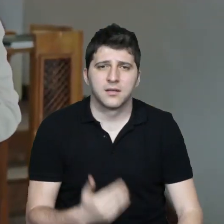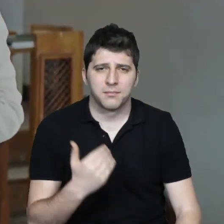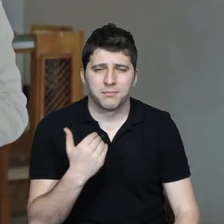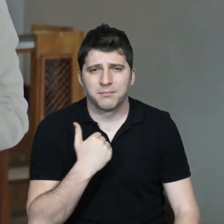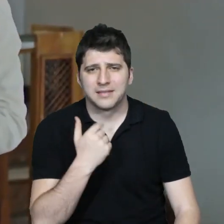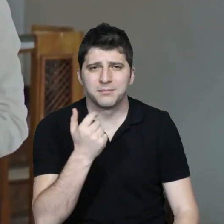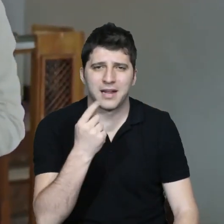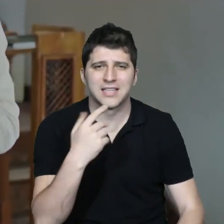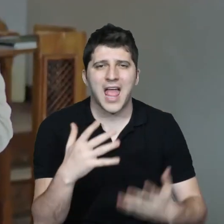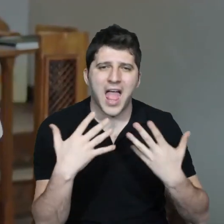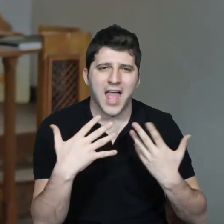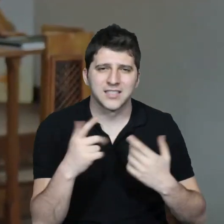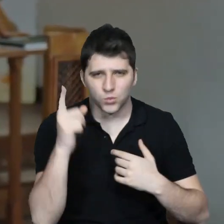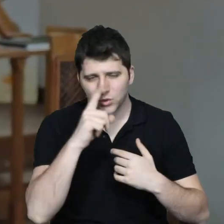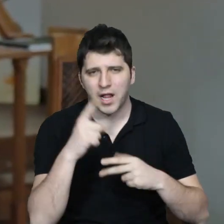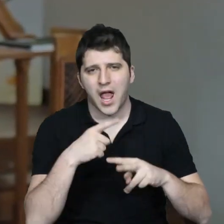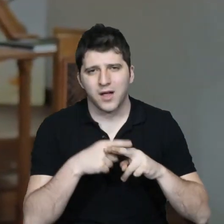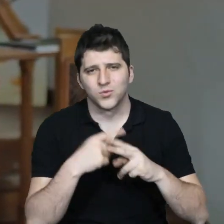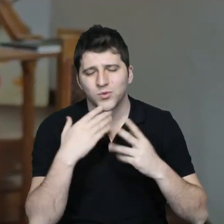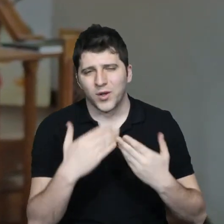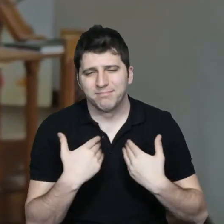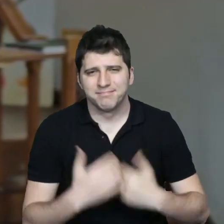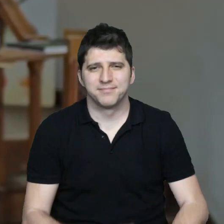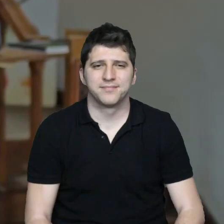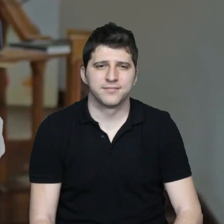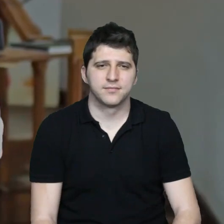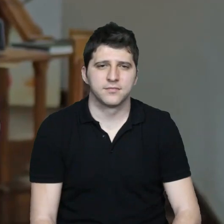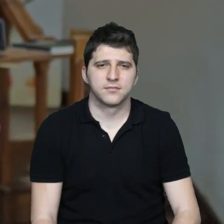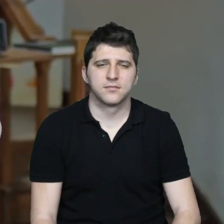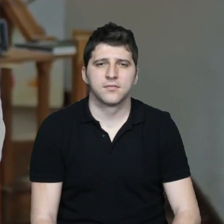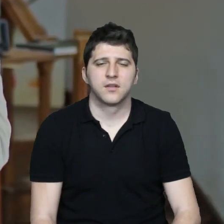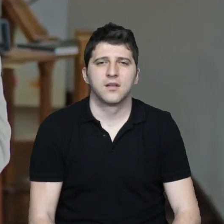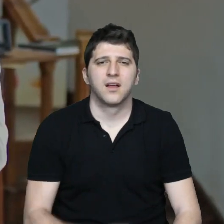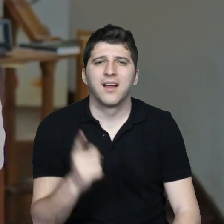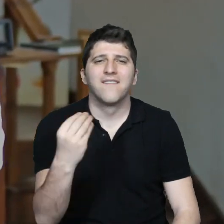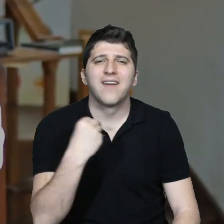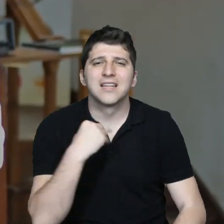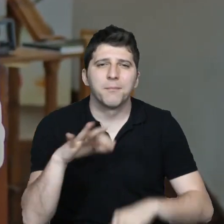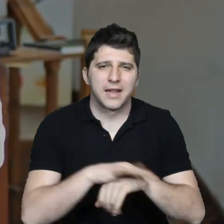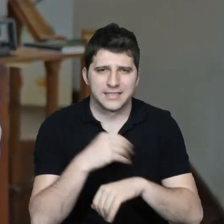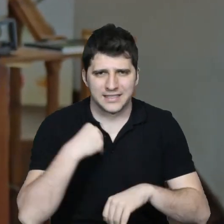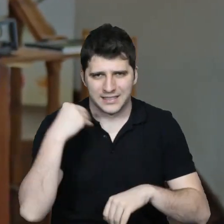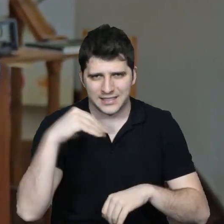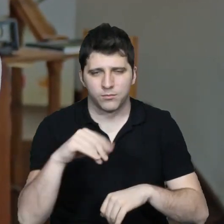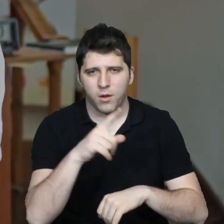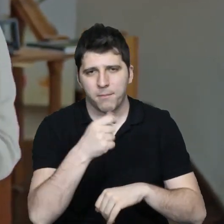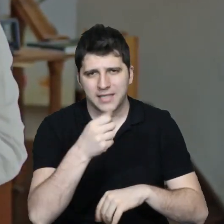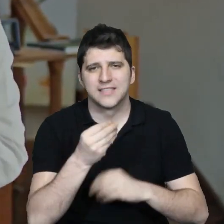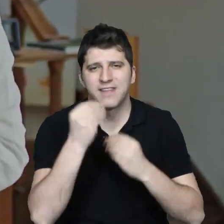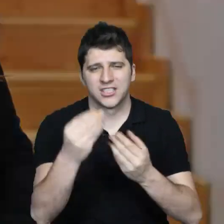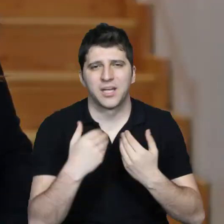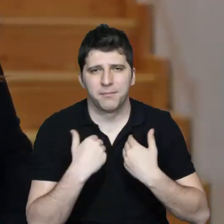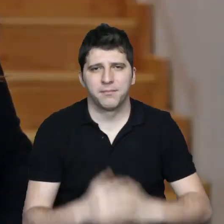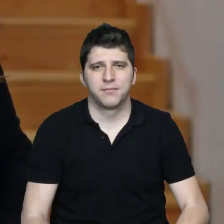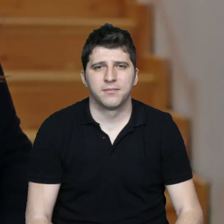biraz heyecan yapıyorum da Aysu'ma söyleyeyim. Bu bana verdiğin bileziği ben sattım da onun parasını sana verecektim